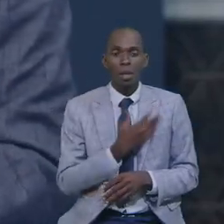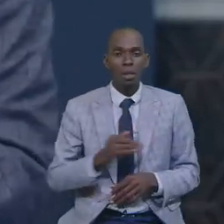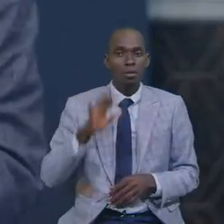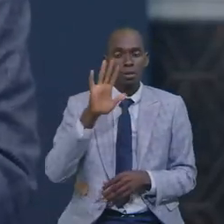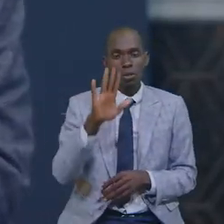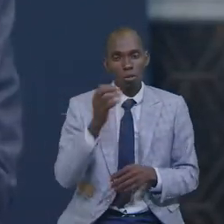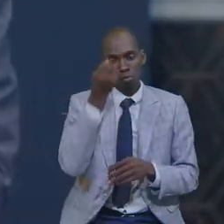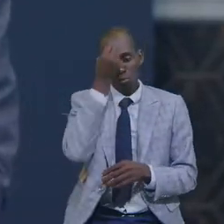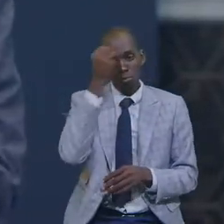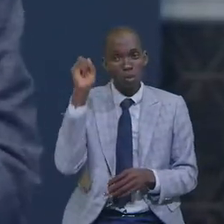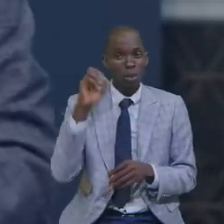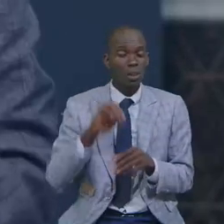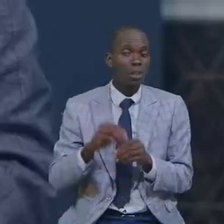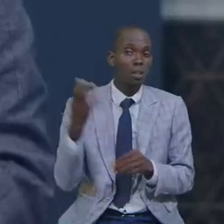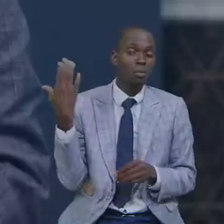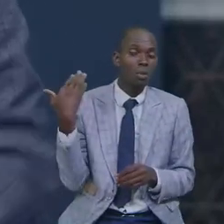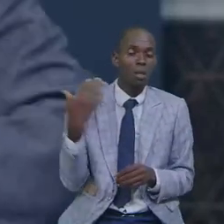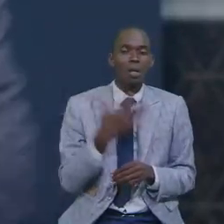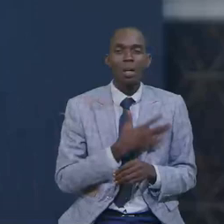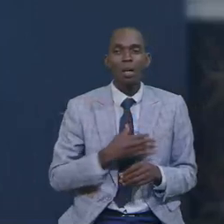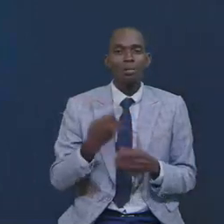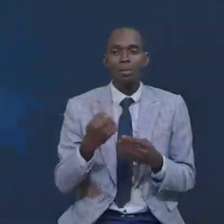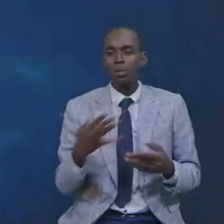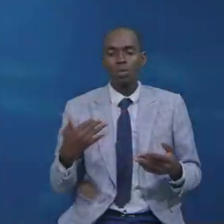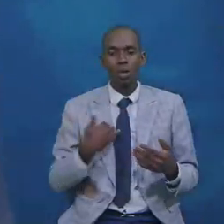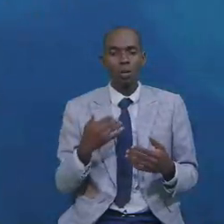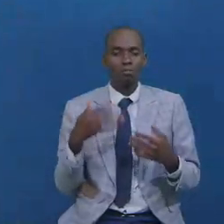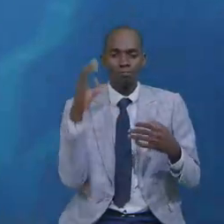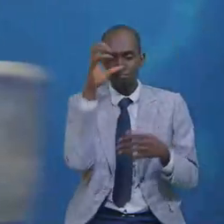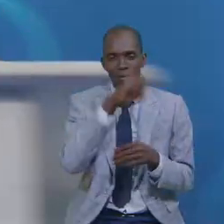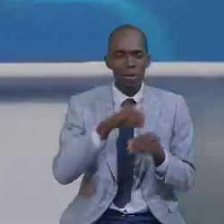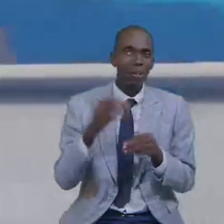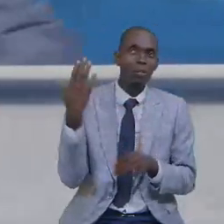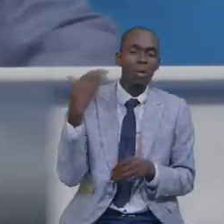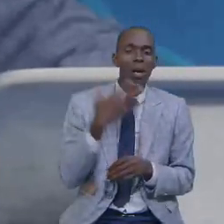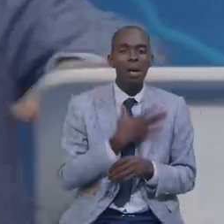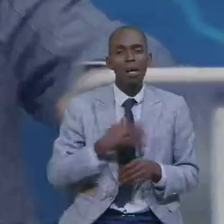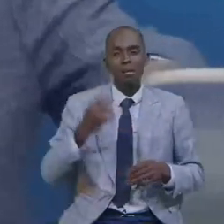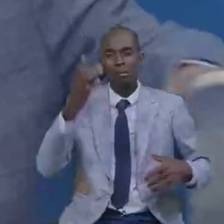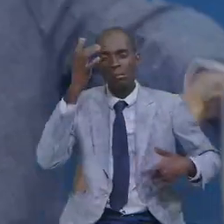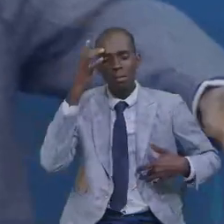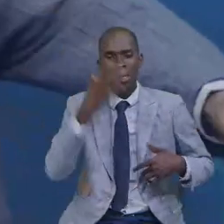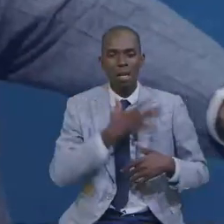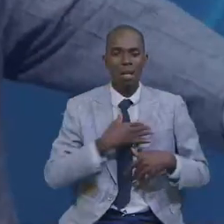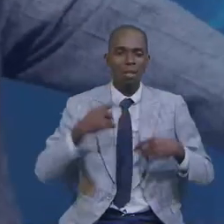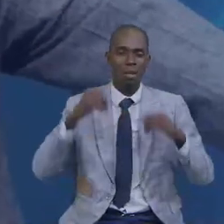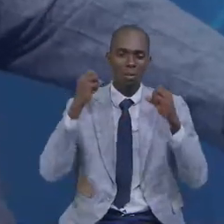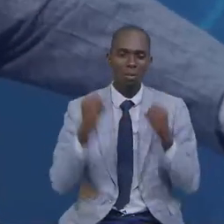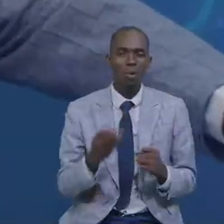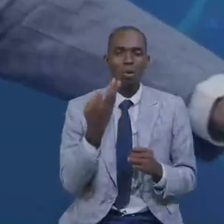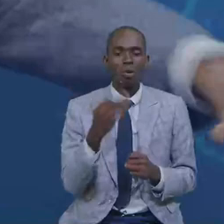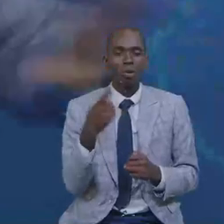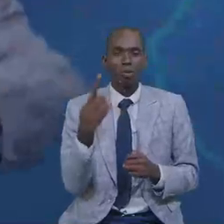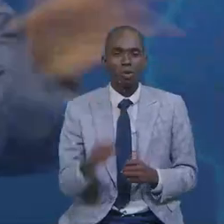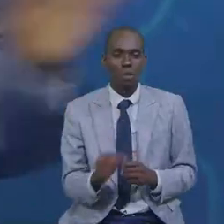et ta faiblesse du passé état de prévention du passé et la maladie et même la